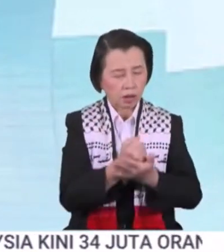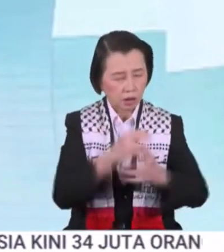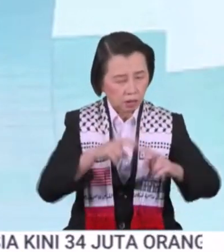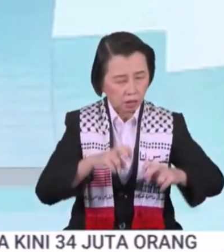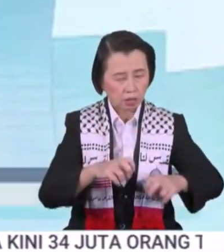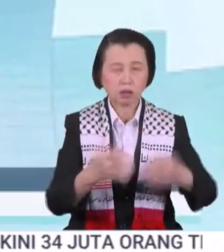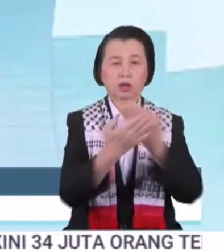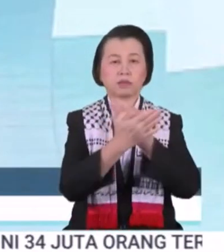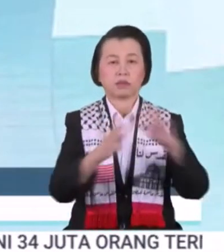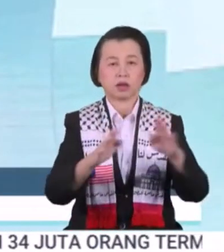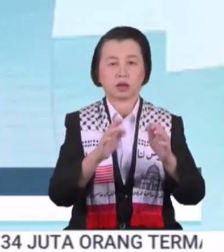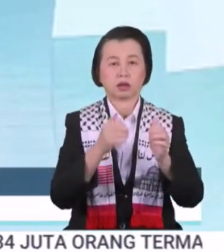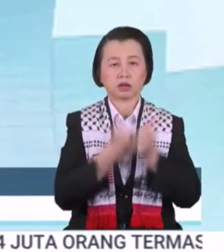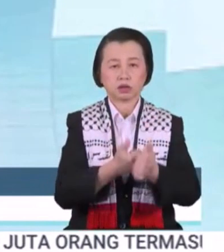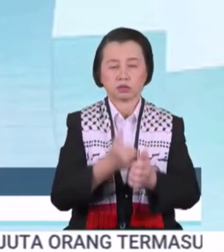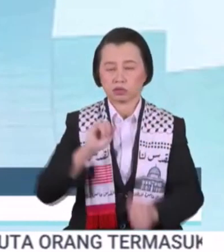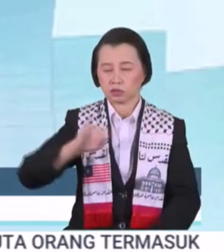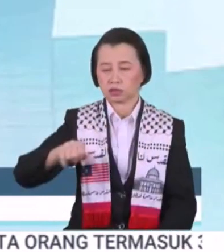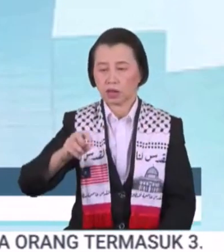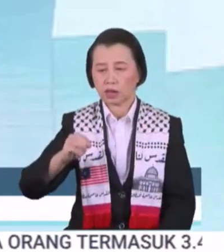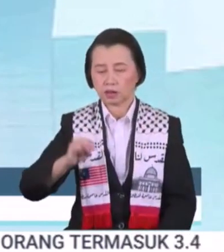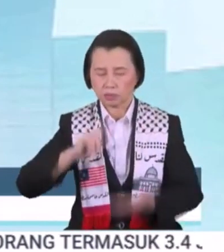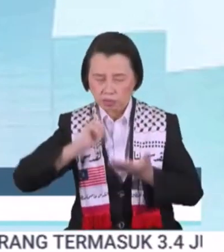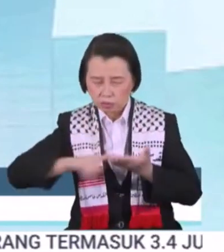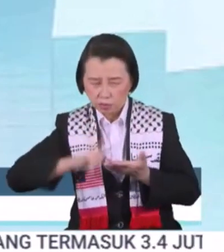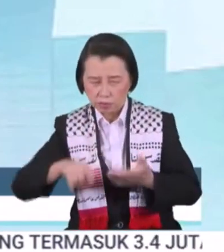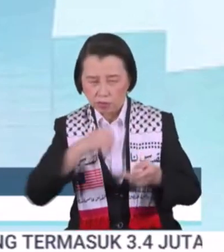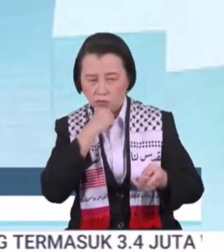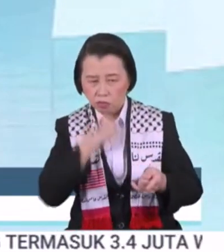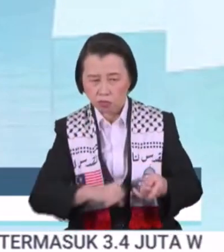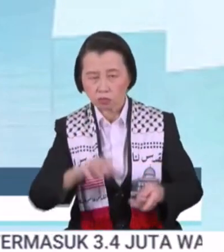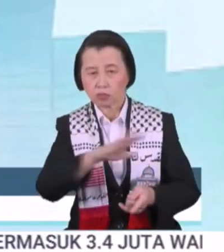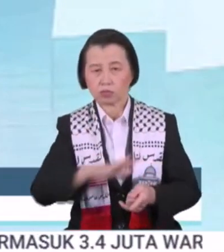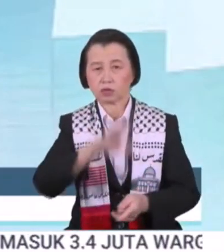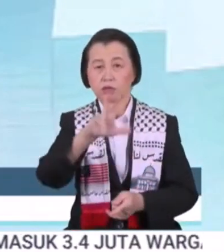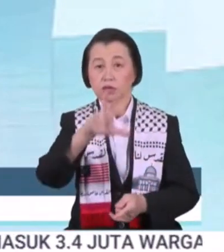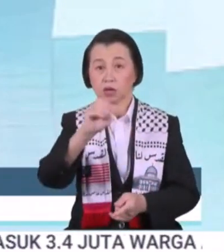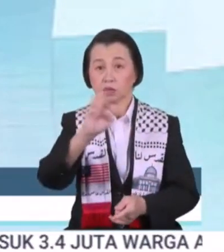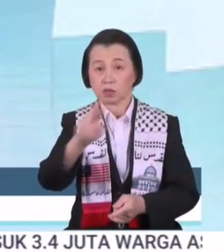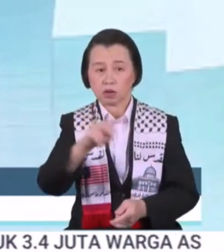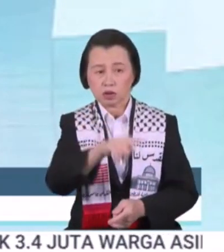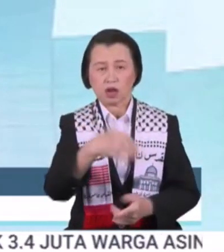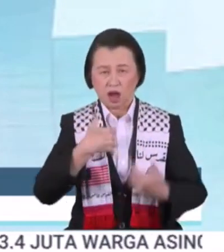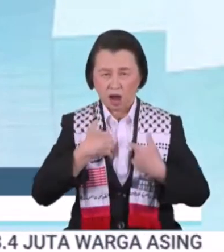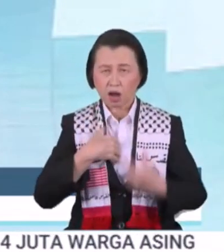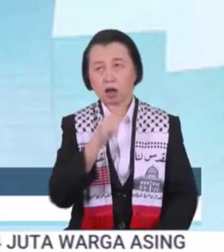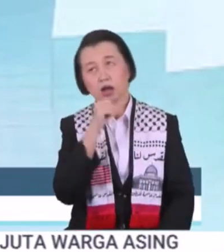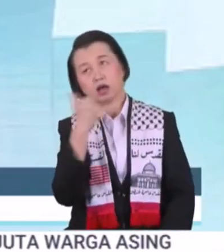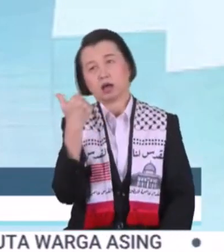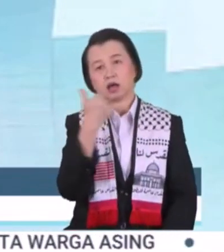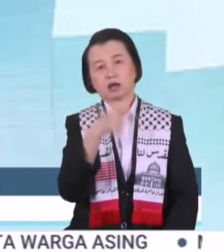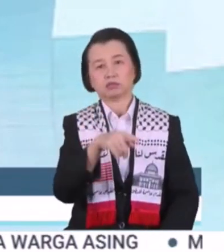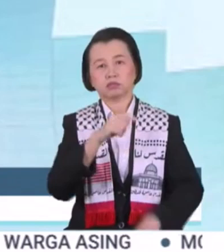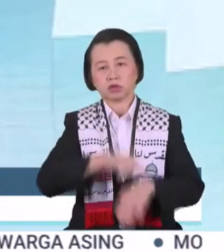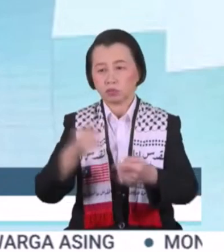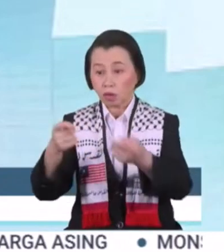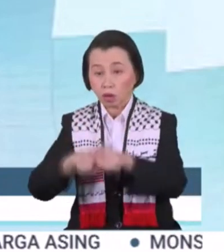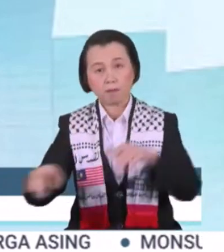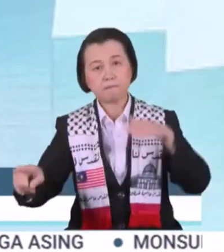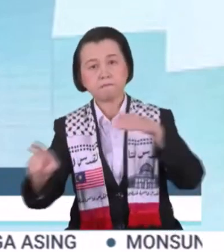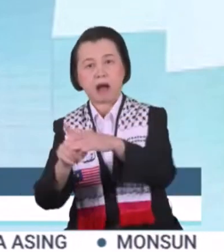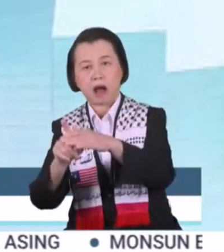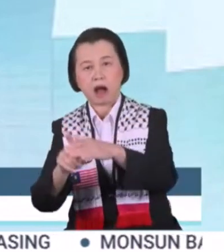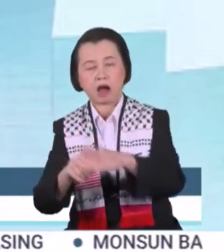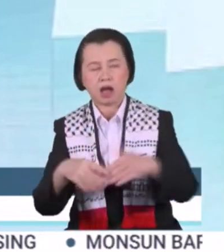dan dibebaskan dengan jaminan. Semakan mendapati pemandu kereta berusia lingkungan 30-an berada di bawah pengaruh alkohol semasa kejadian